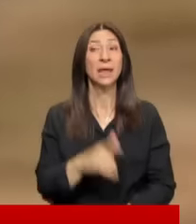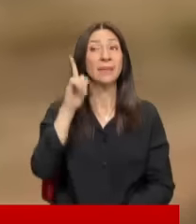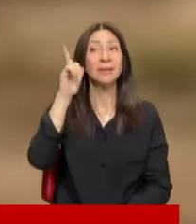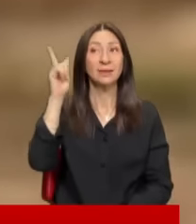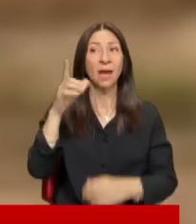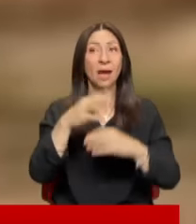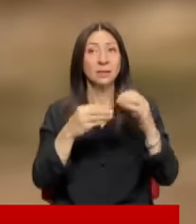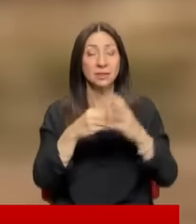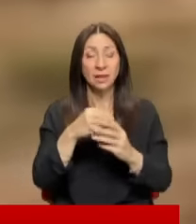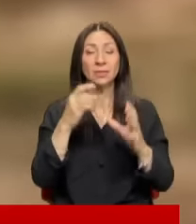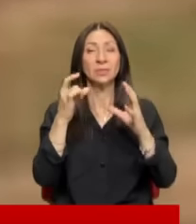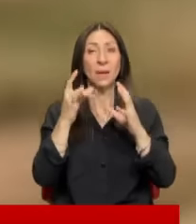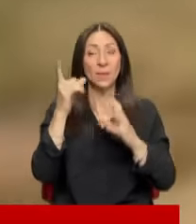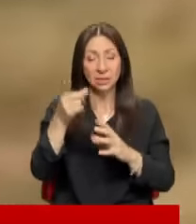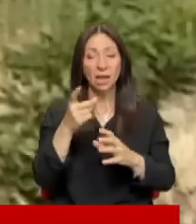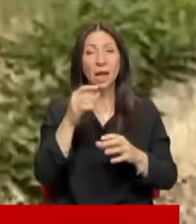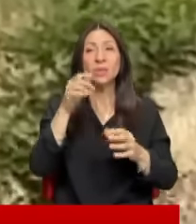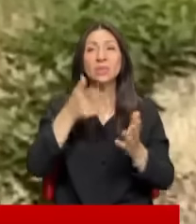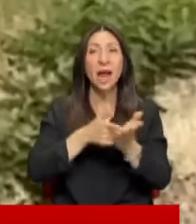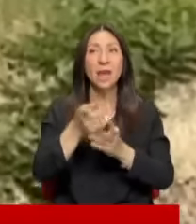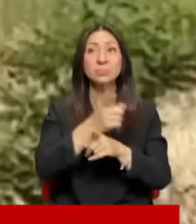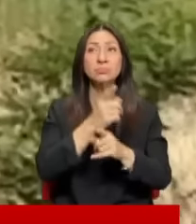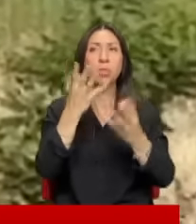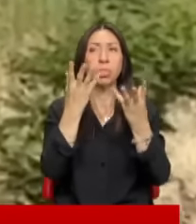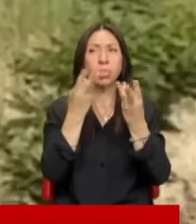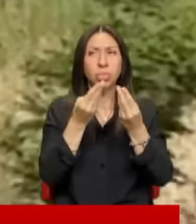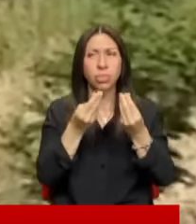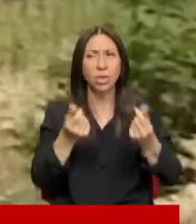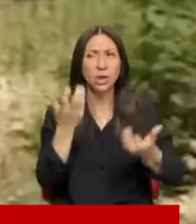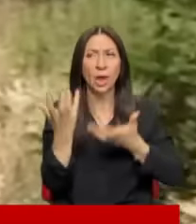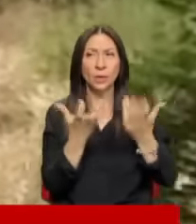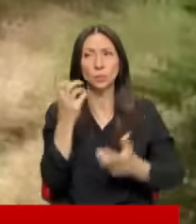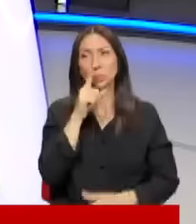Edirne, Adana ve Diyarbakır'da da ekili alanlar küle döndü.